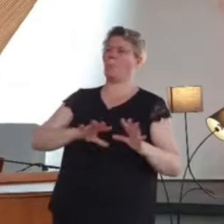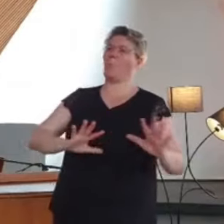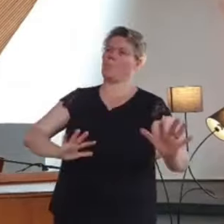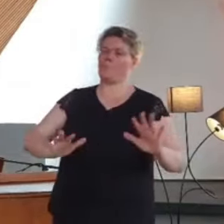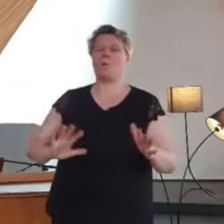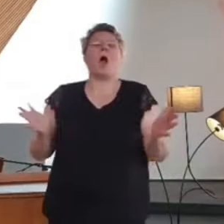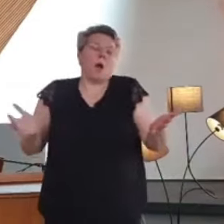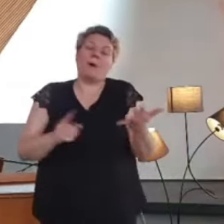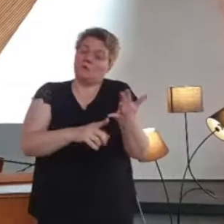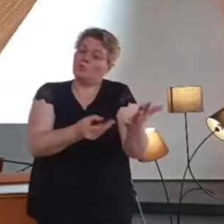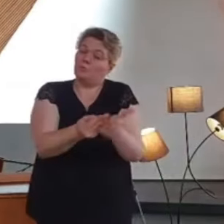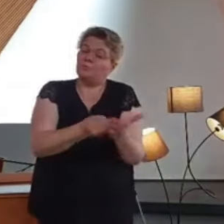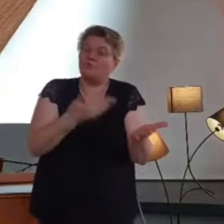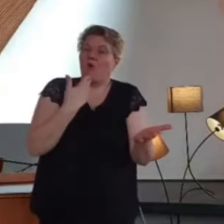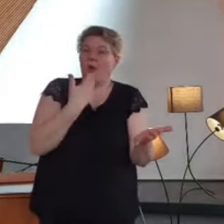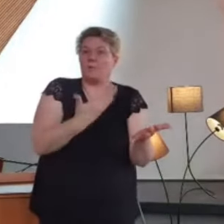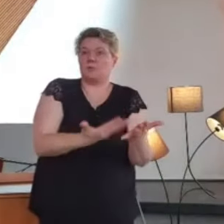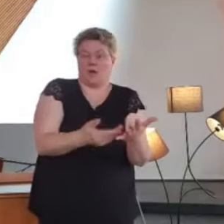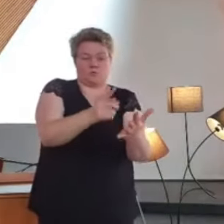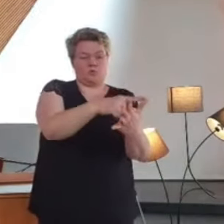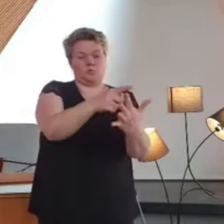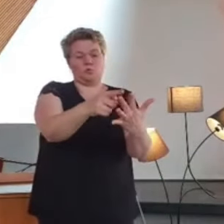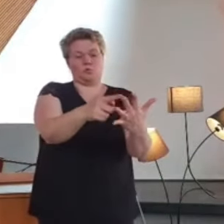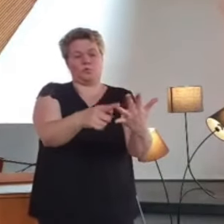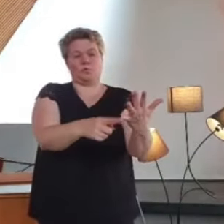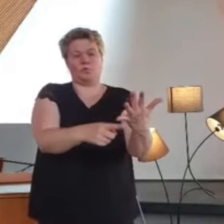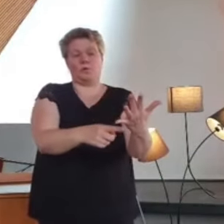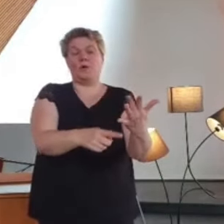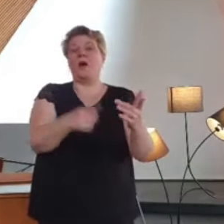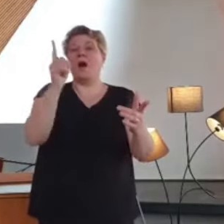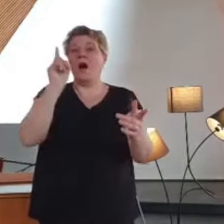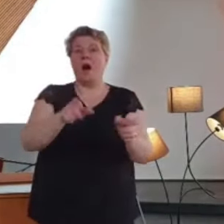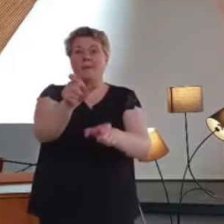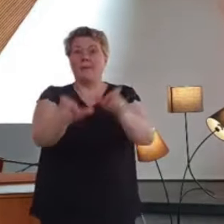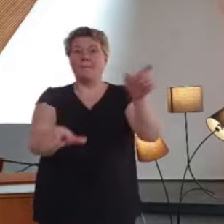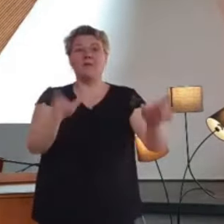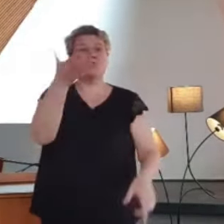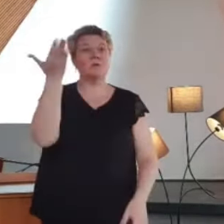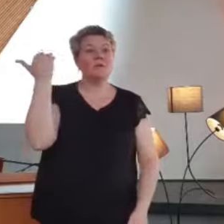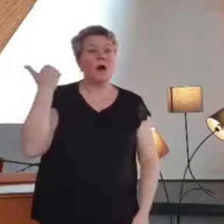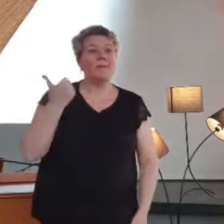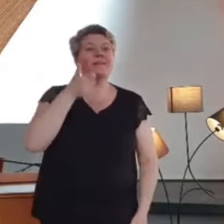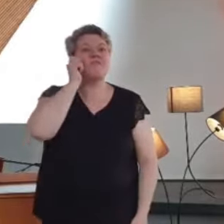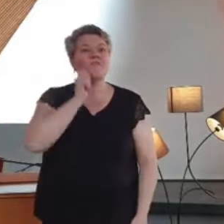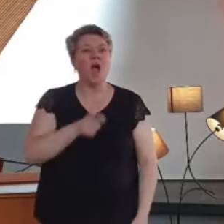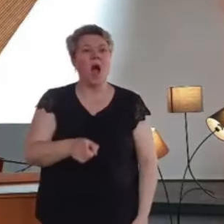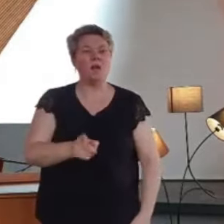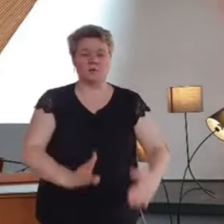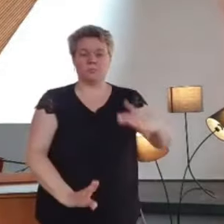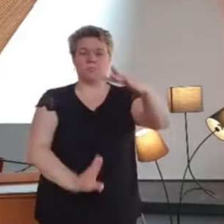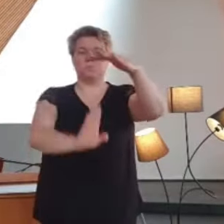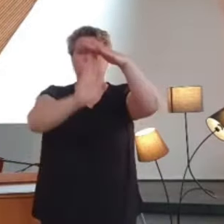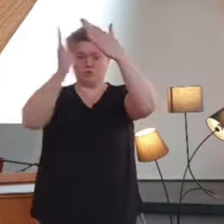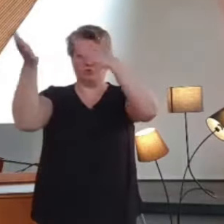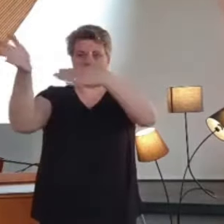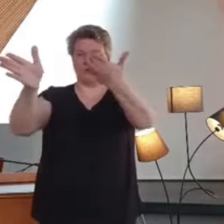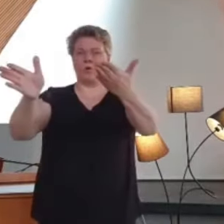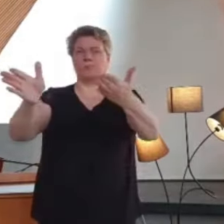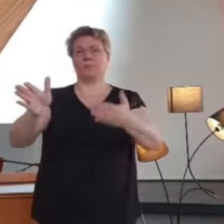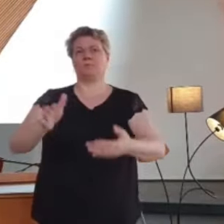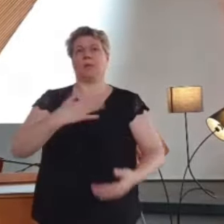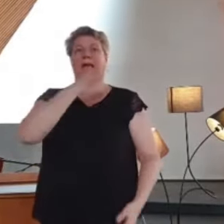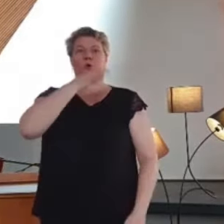Und dann ist es auch etwas schwer zu fassen, weil die Menschen insgesamt nicht so alt geworden sind wie heute, vor 2000 Jahren,